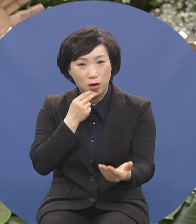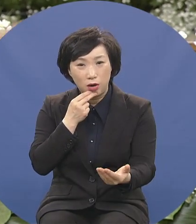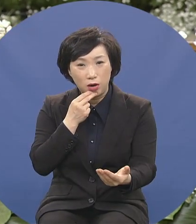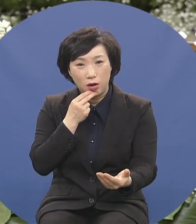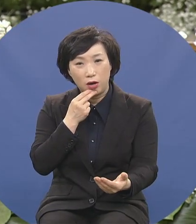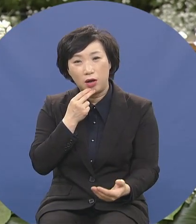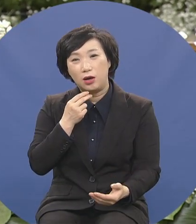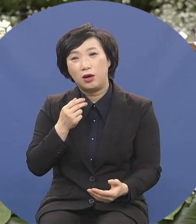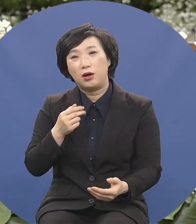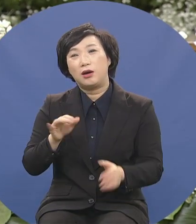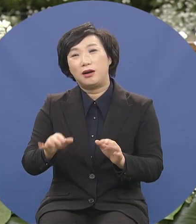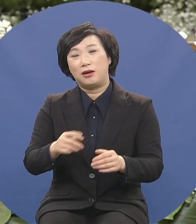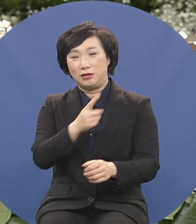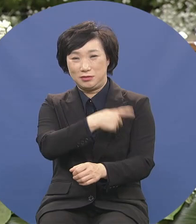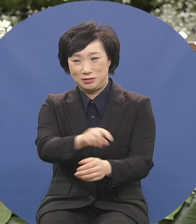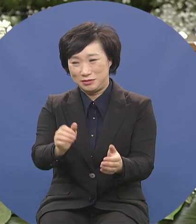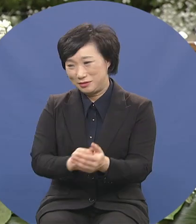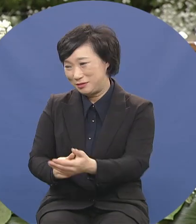기다리잖아요.